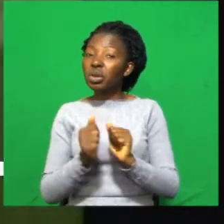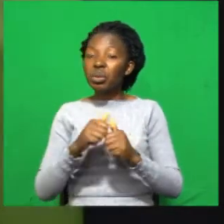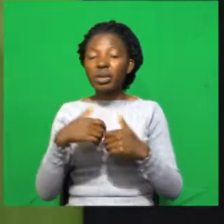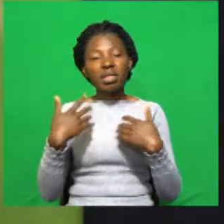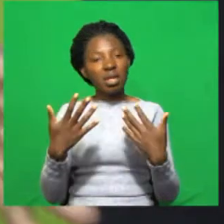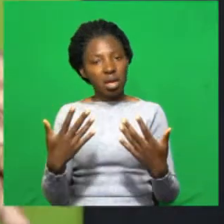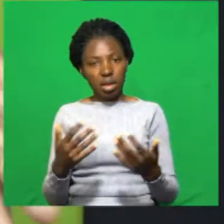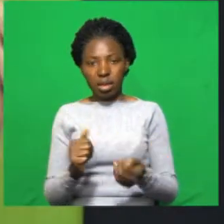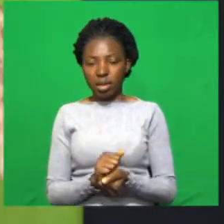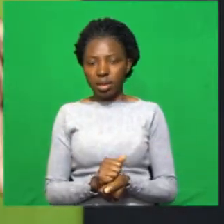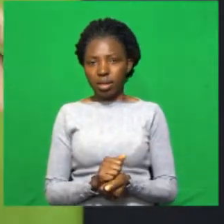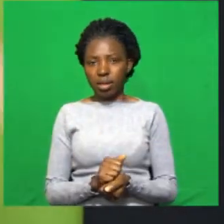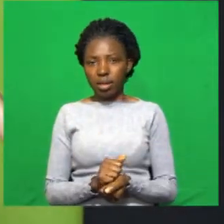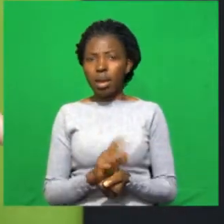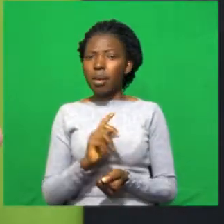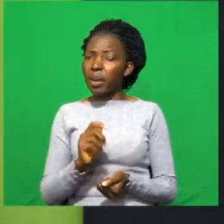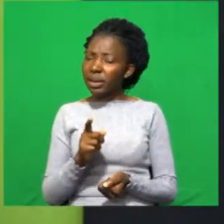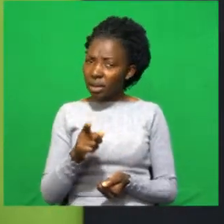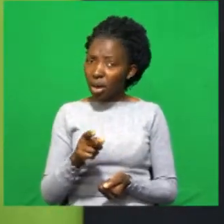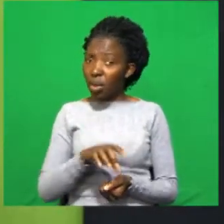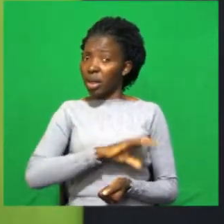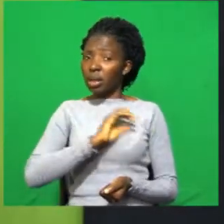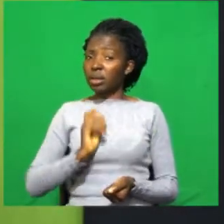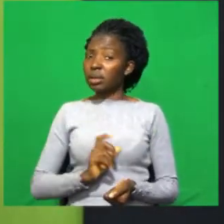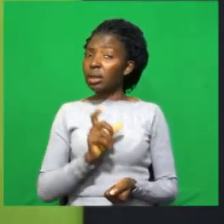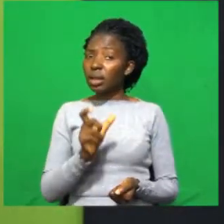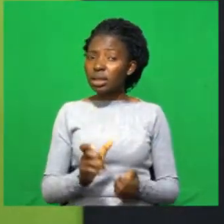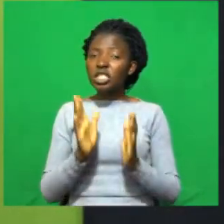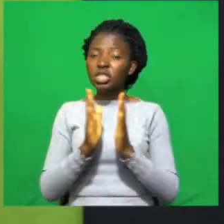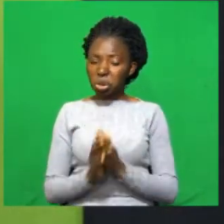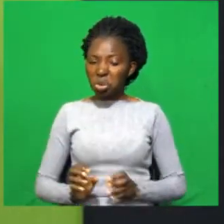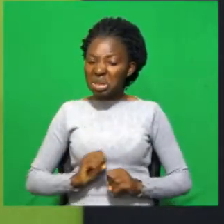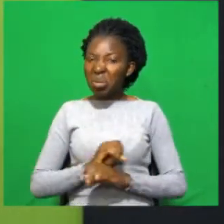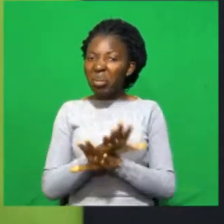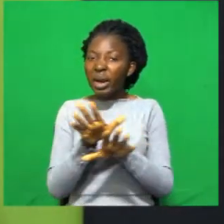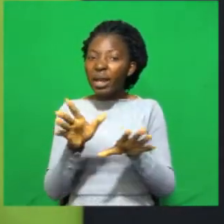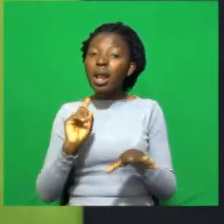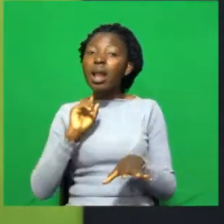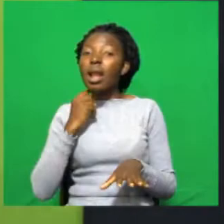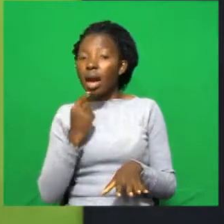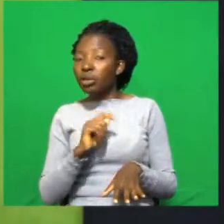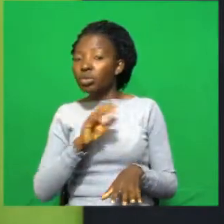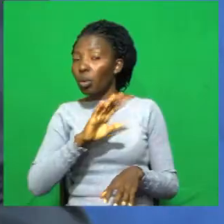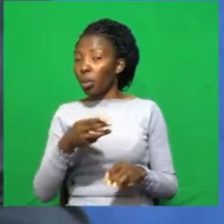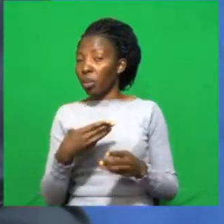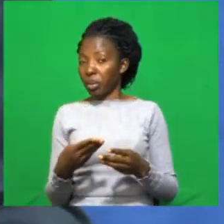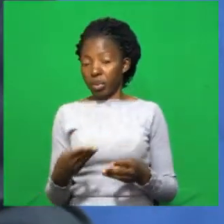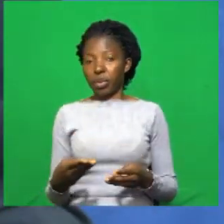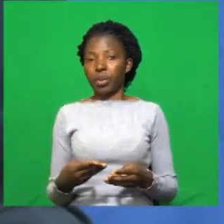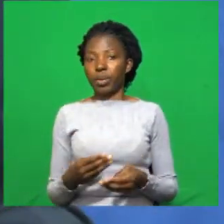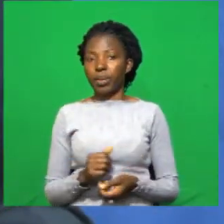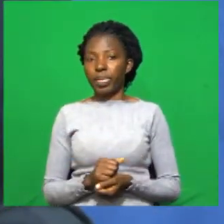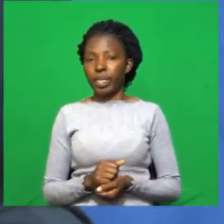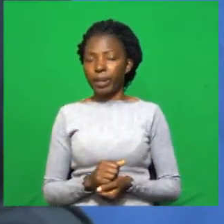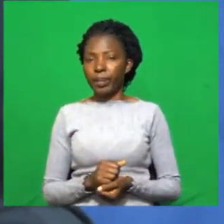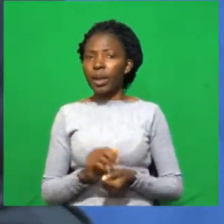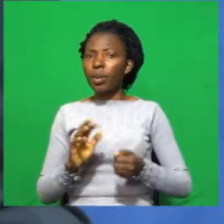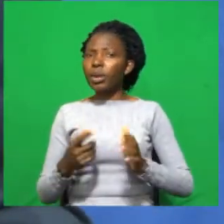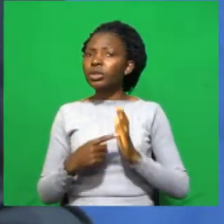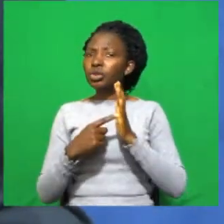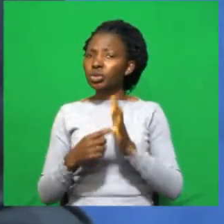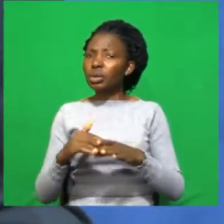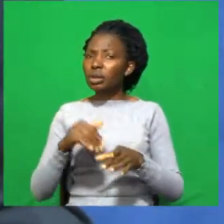rwemunhu. Isemu chechinotaura parunzi ichafambisa nhema. Ichafambisa nhema. Right. Now panonotiburitsira